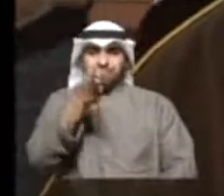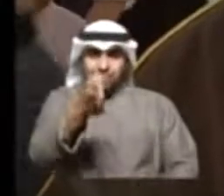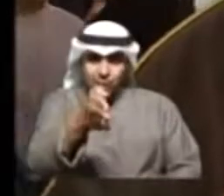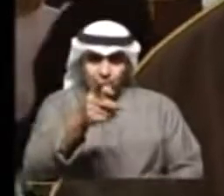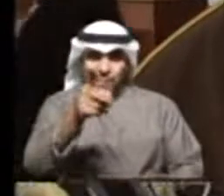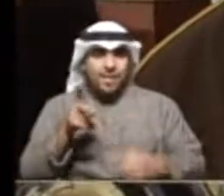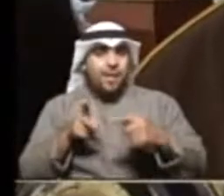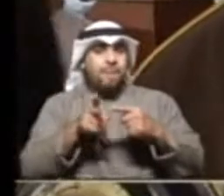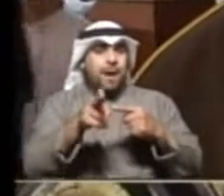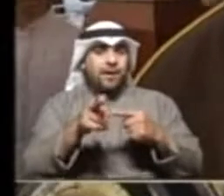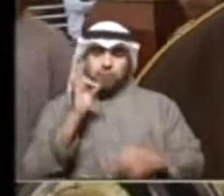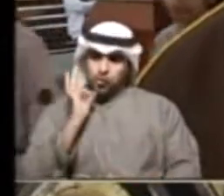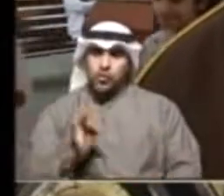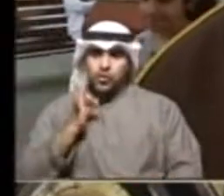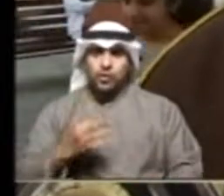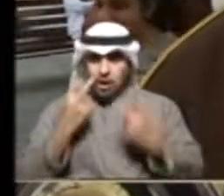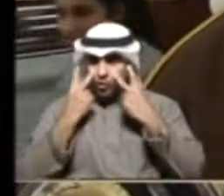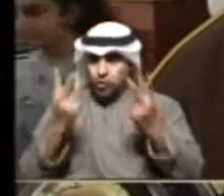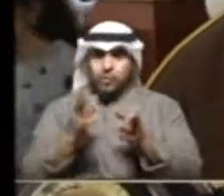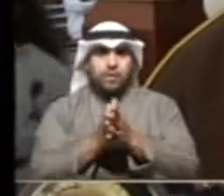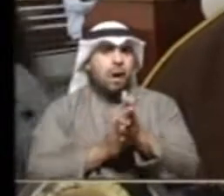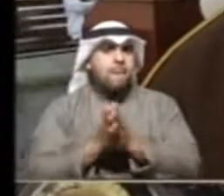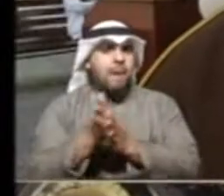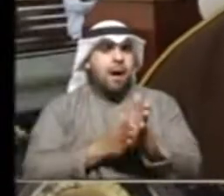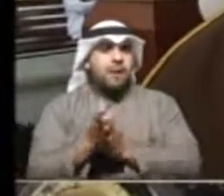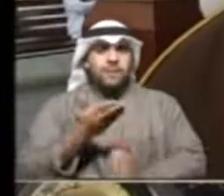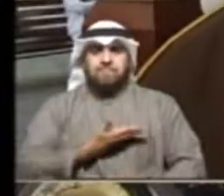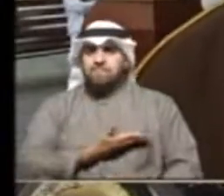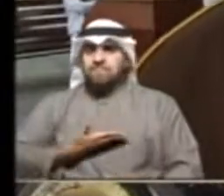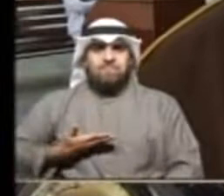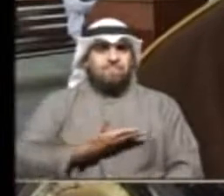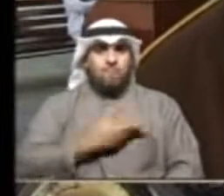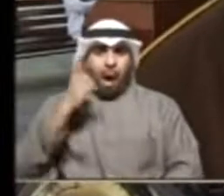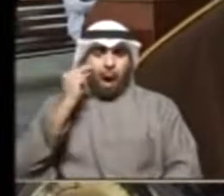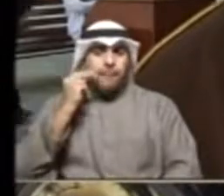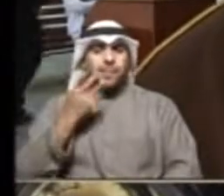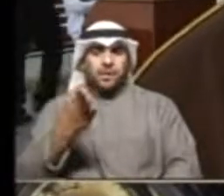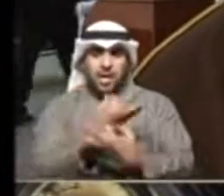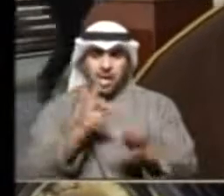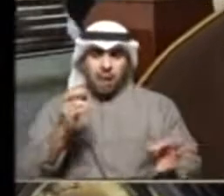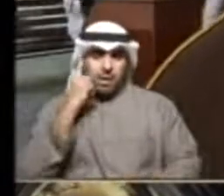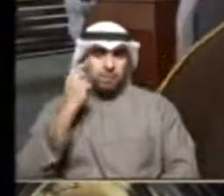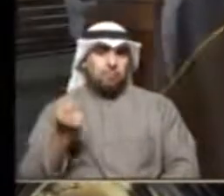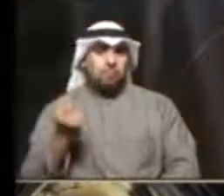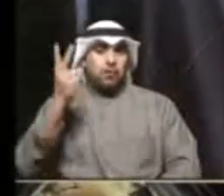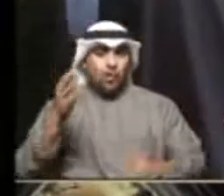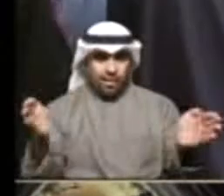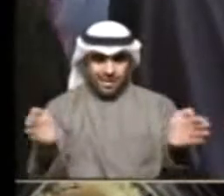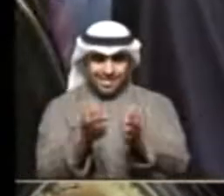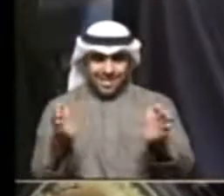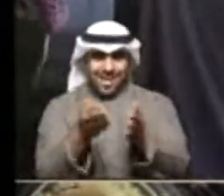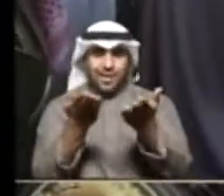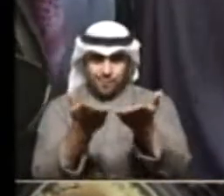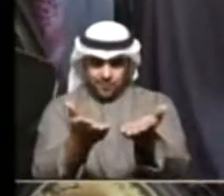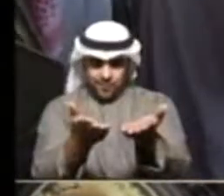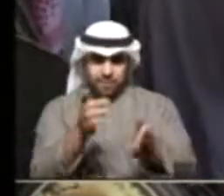ووجدنا الحماس اللي في الشباب لتقديم مشروعاتهم صغيرة يعني. هذا